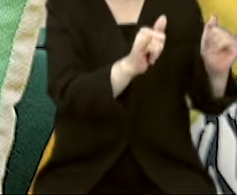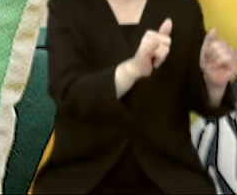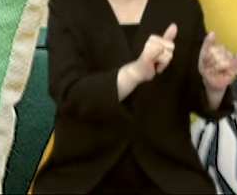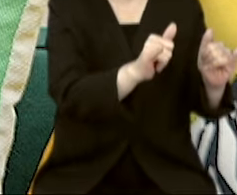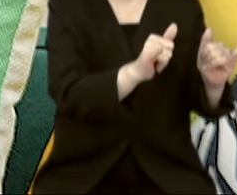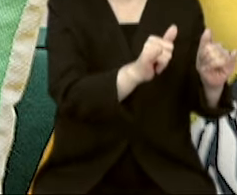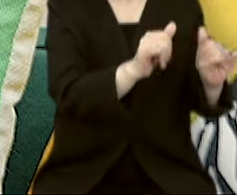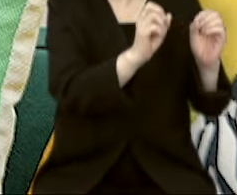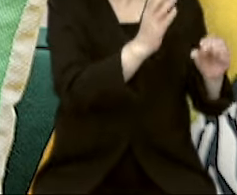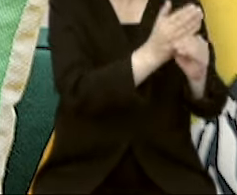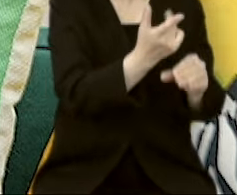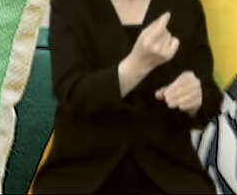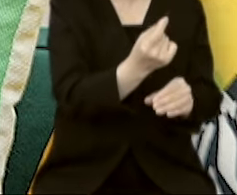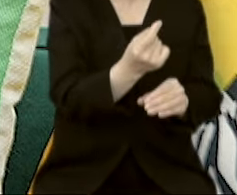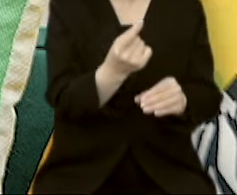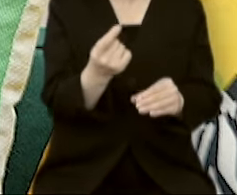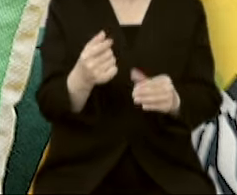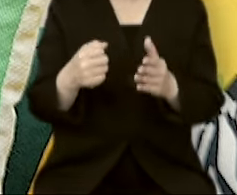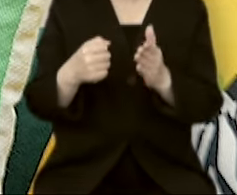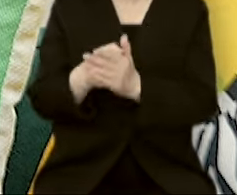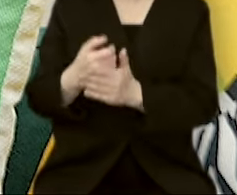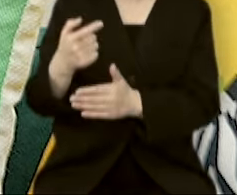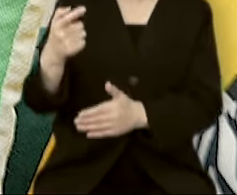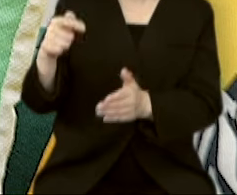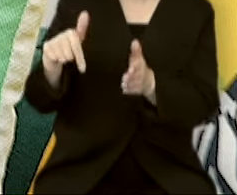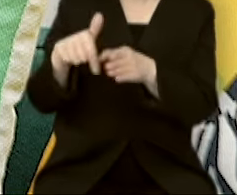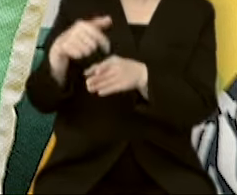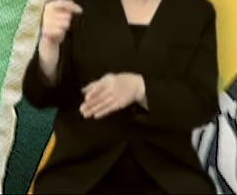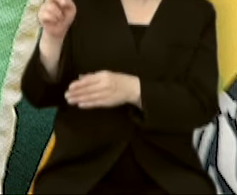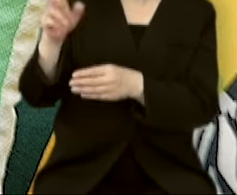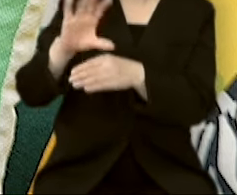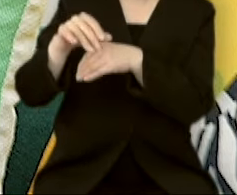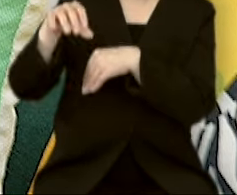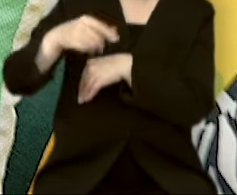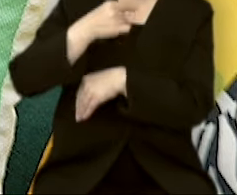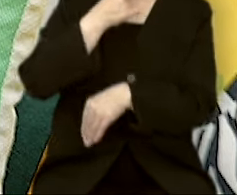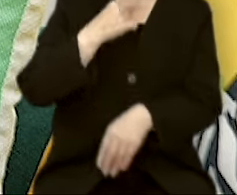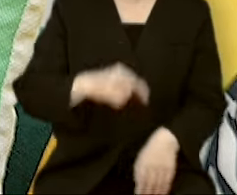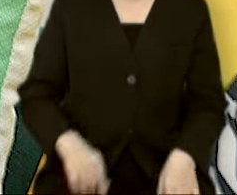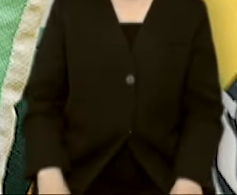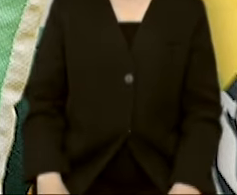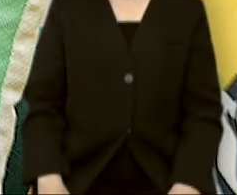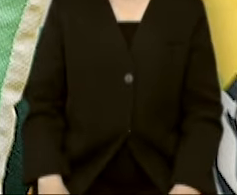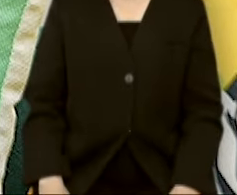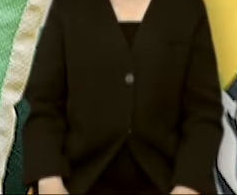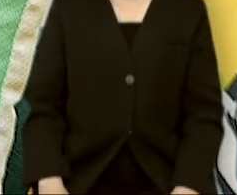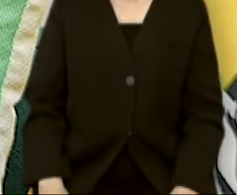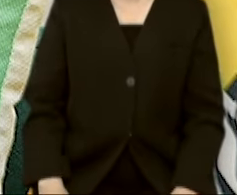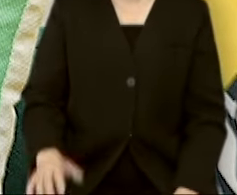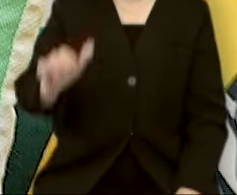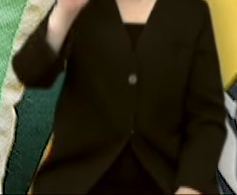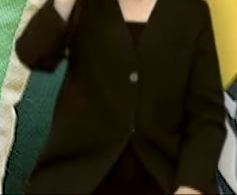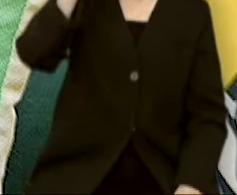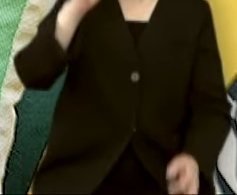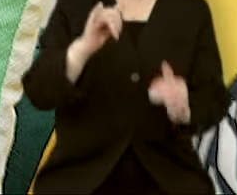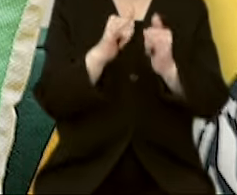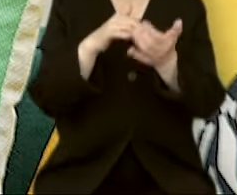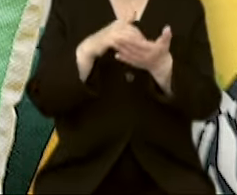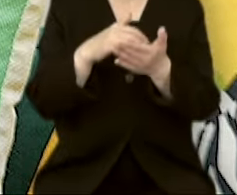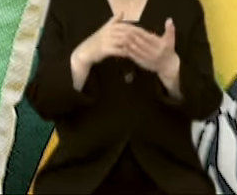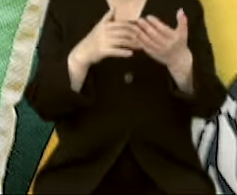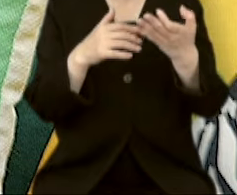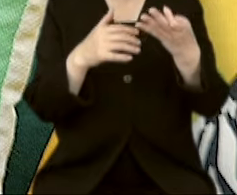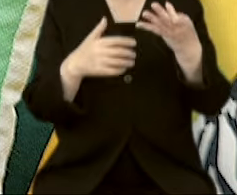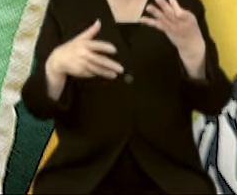앞에 기독교 TV 방송국을 해야 되겠다는 생각을 그때 했어요. 네. 그리고 인도의 인구가 14억